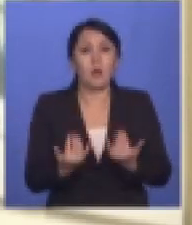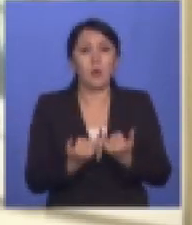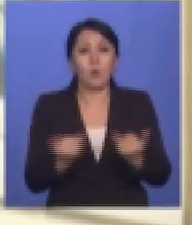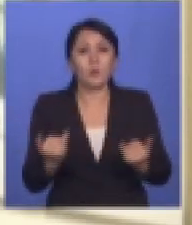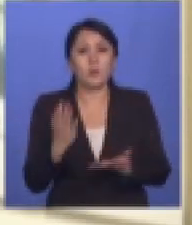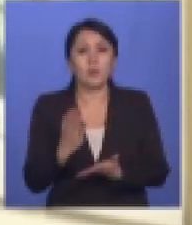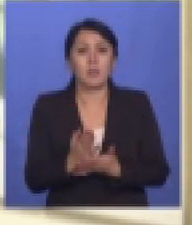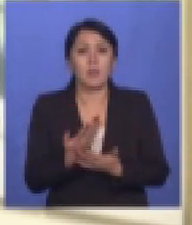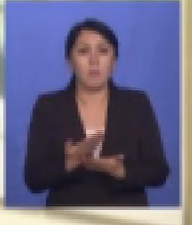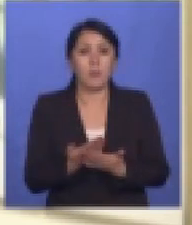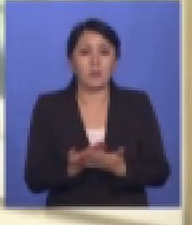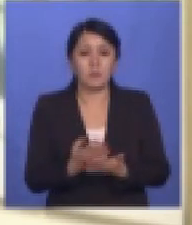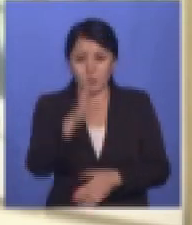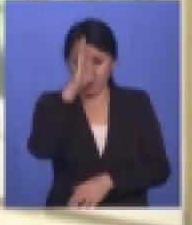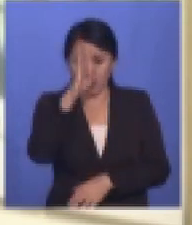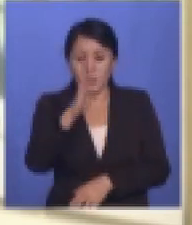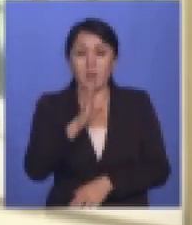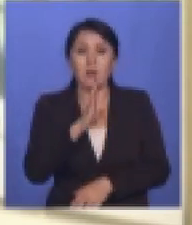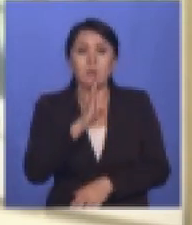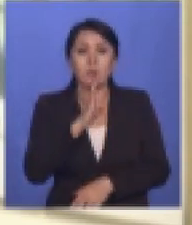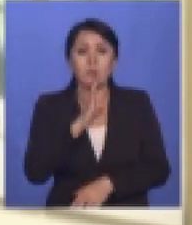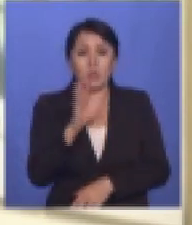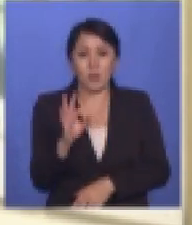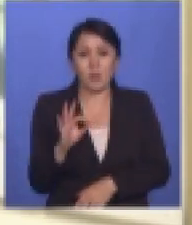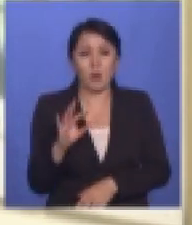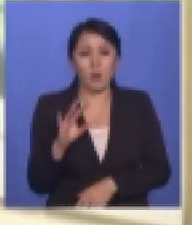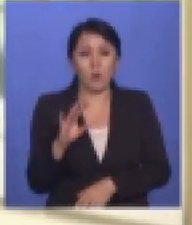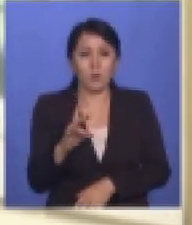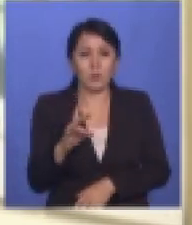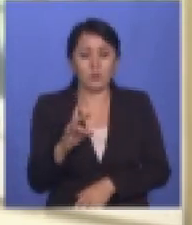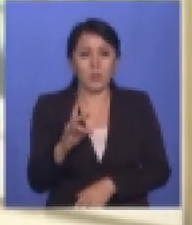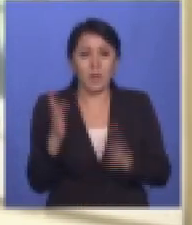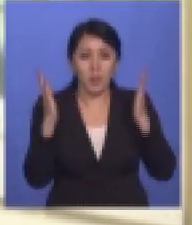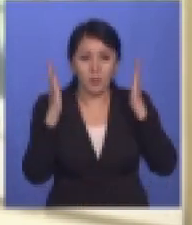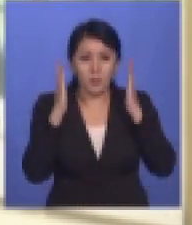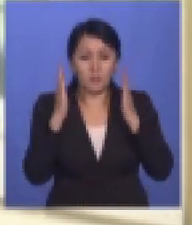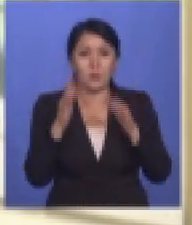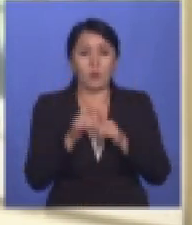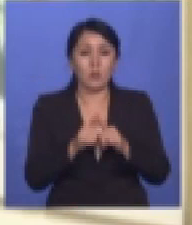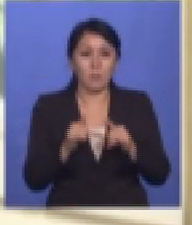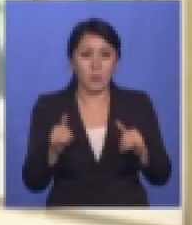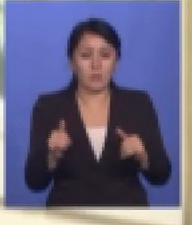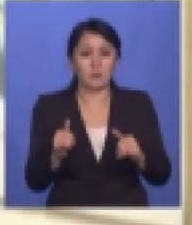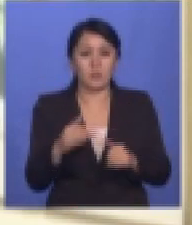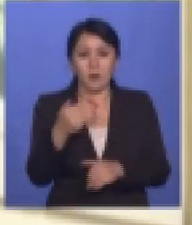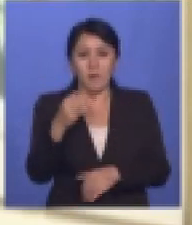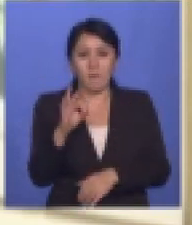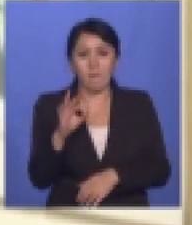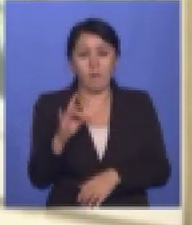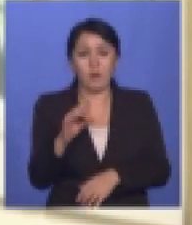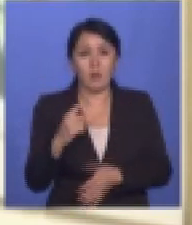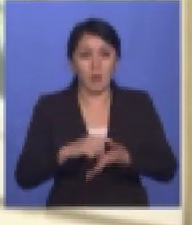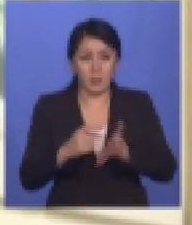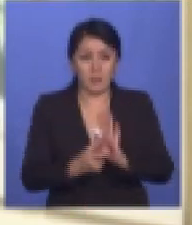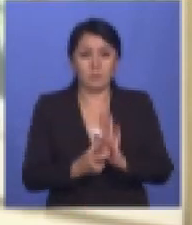жағдай жасалған. Мәселен, ұл-қыздарымыз сол және оң жақ құлақтарын жаттырып, есту қабілетін дамыта алатын форте сынып деген арнайы